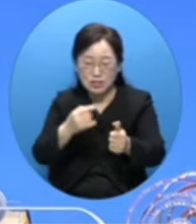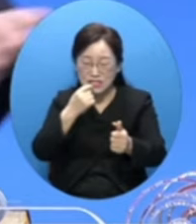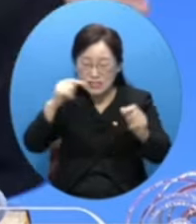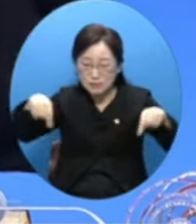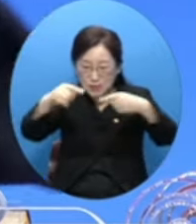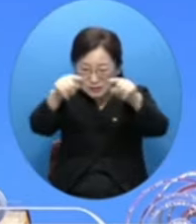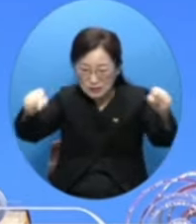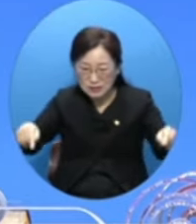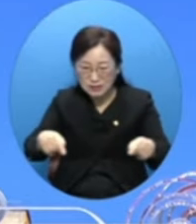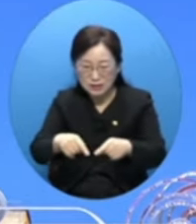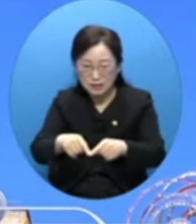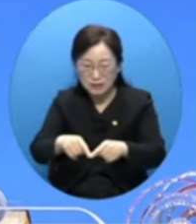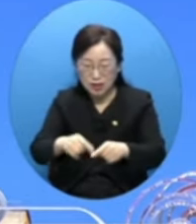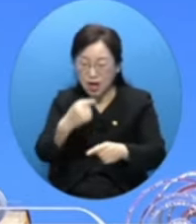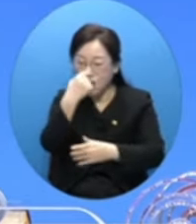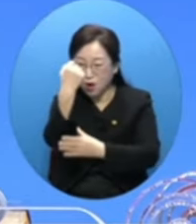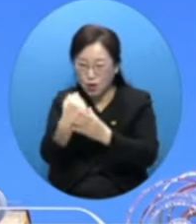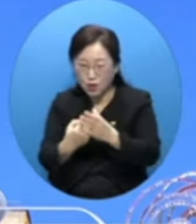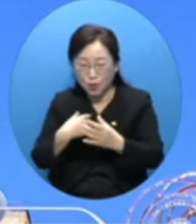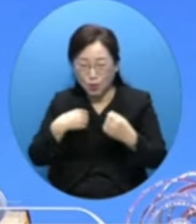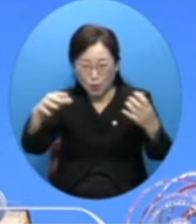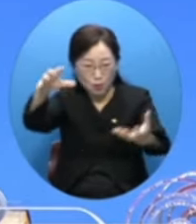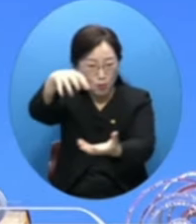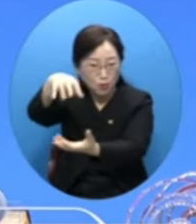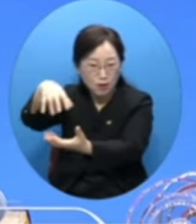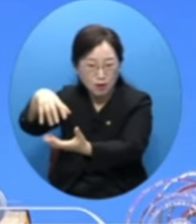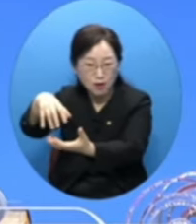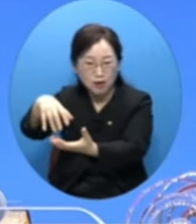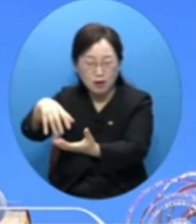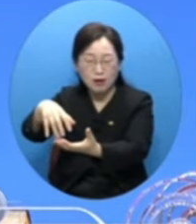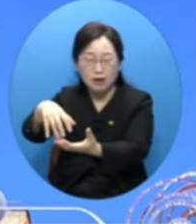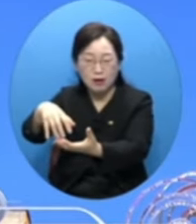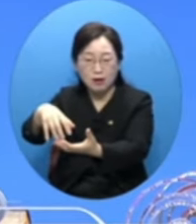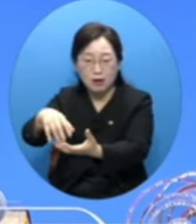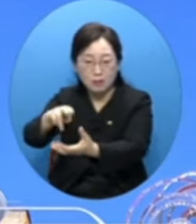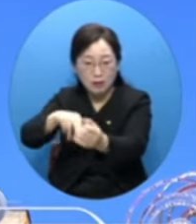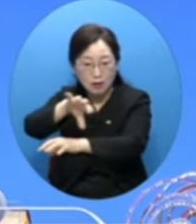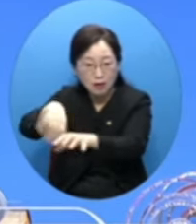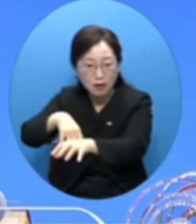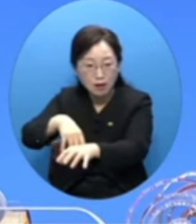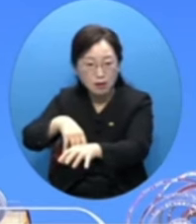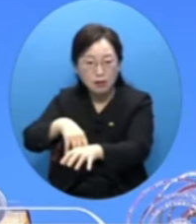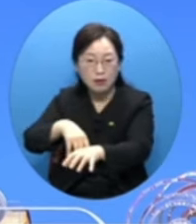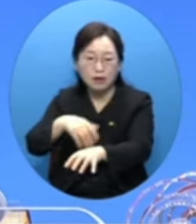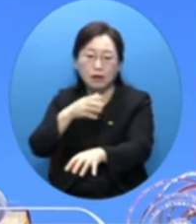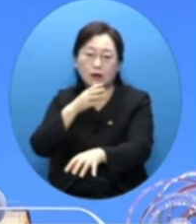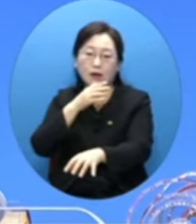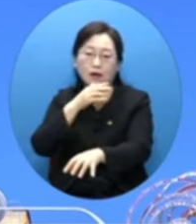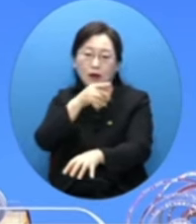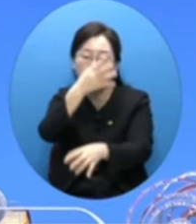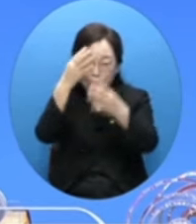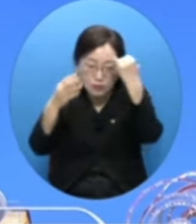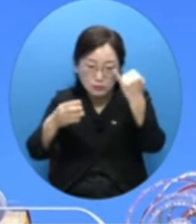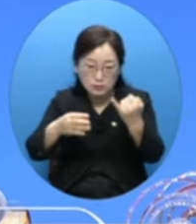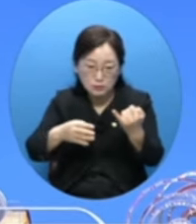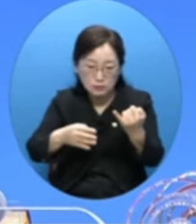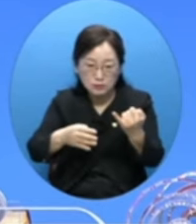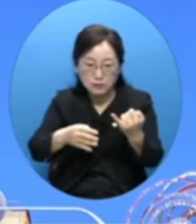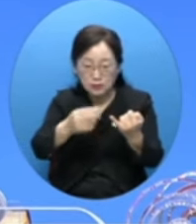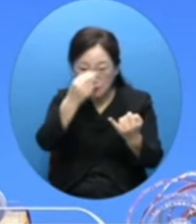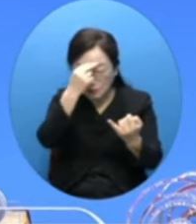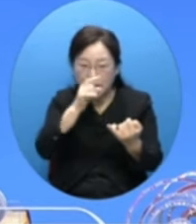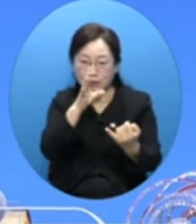수집을 없앴습니다. 그 과부의 하루에 힘껏 나가서 모아 수입할 수 있는